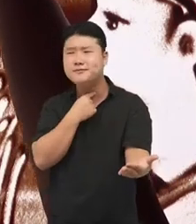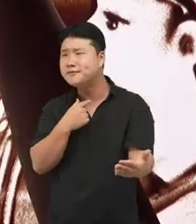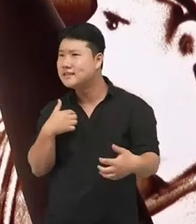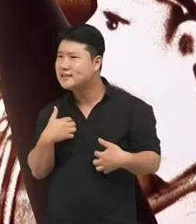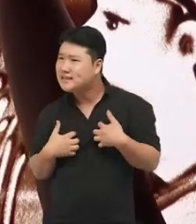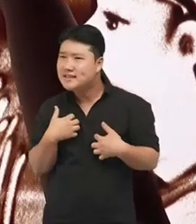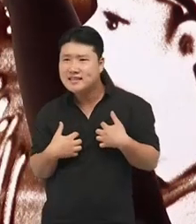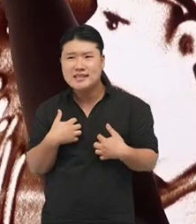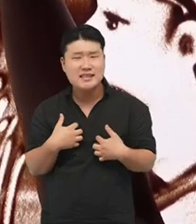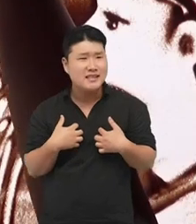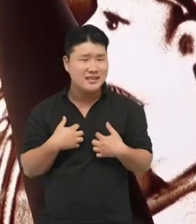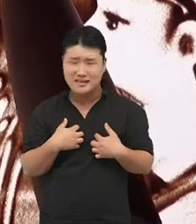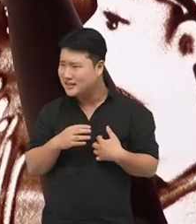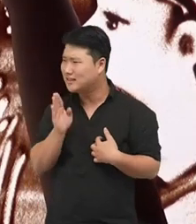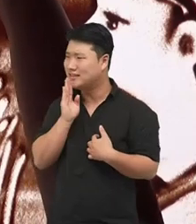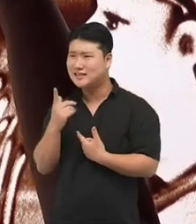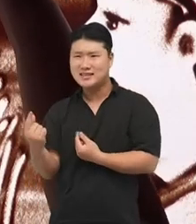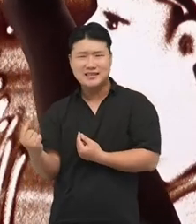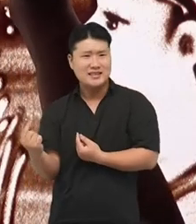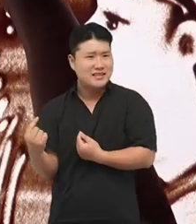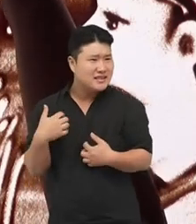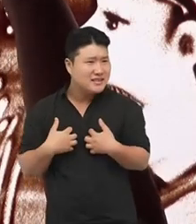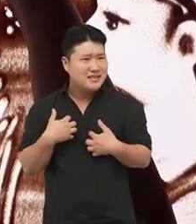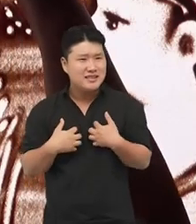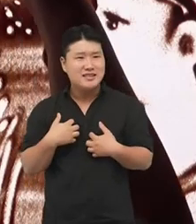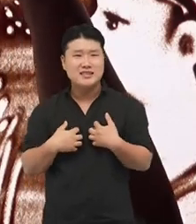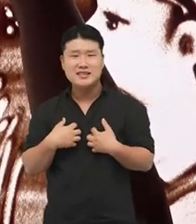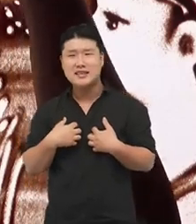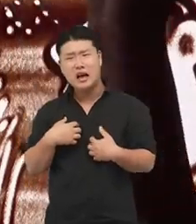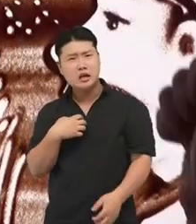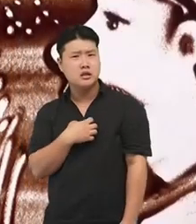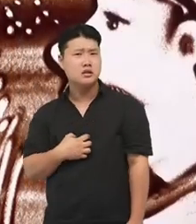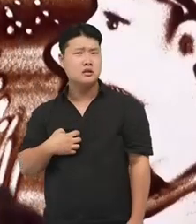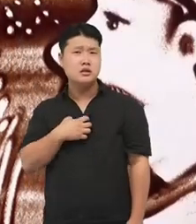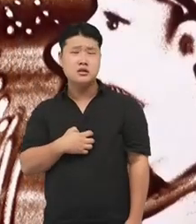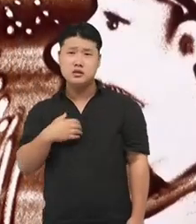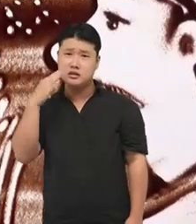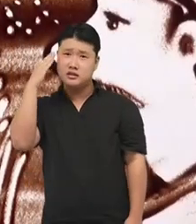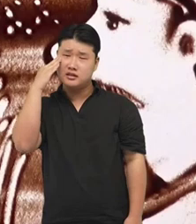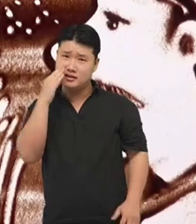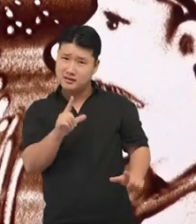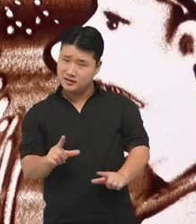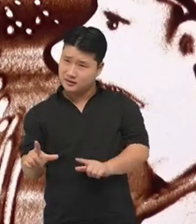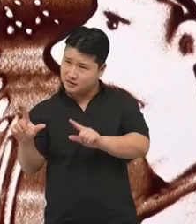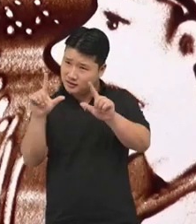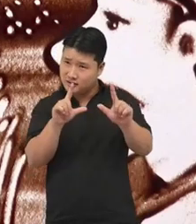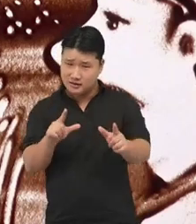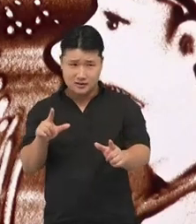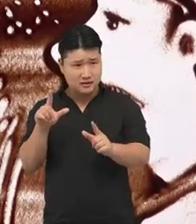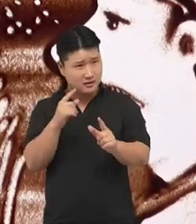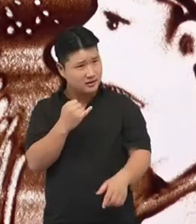빨리 보고 싶어요. 나도 그렇다오. 그나저나 조선에 힘든 상황이 생길까 걱정이긴